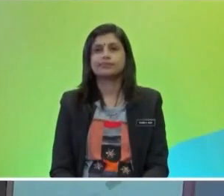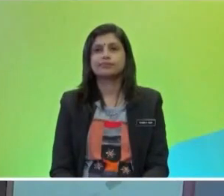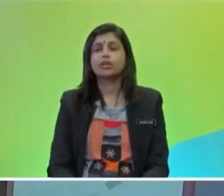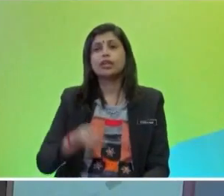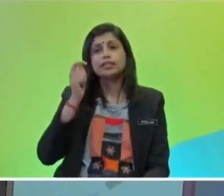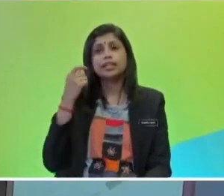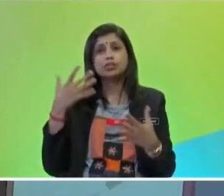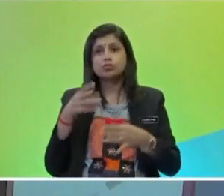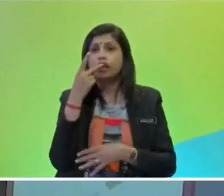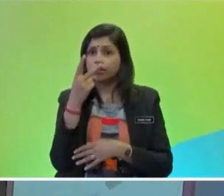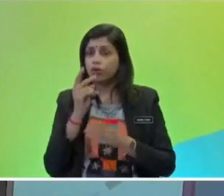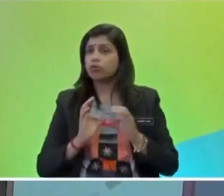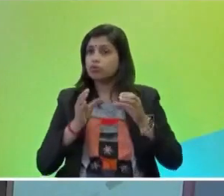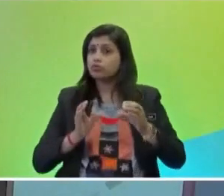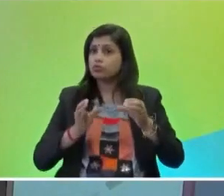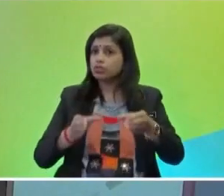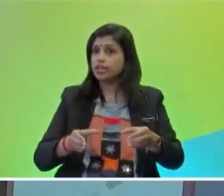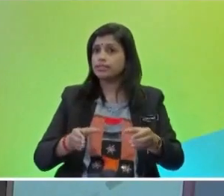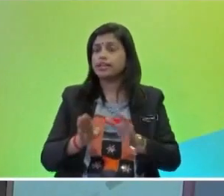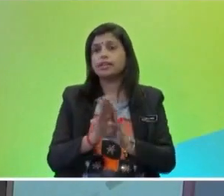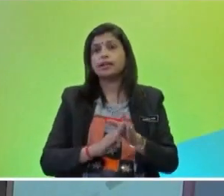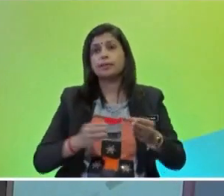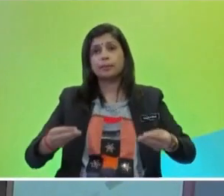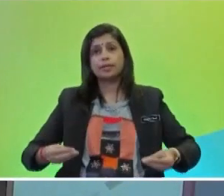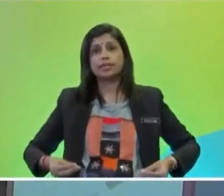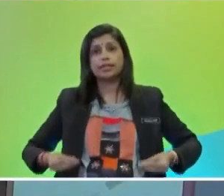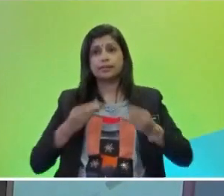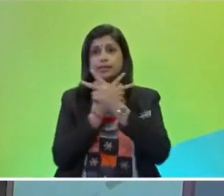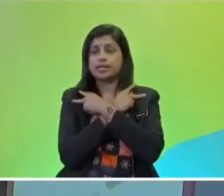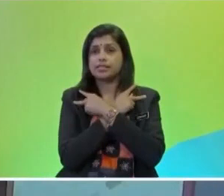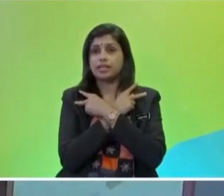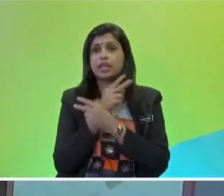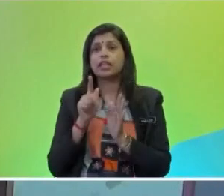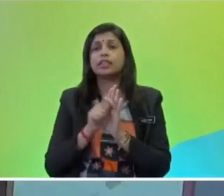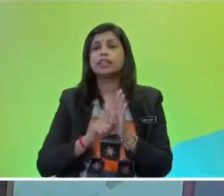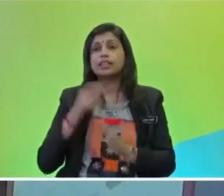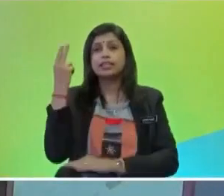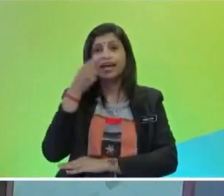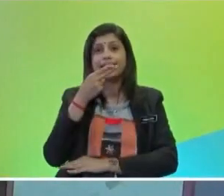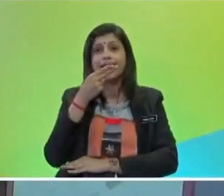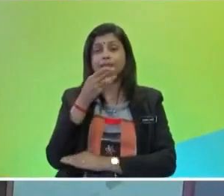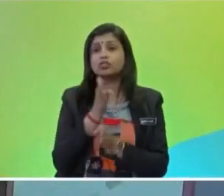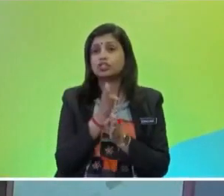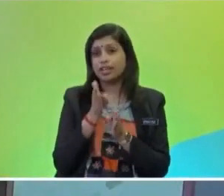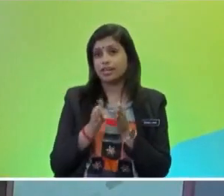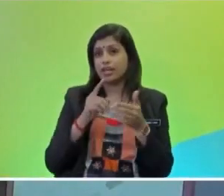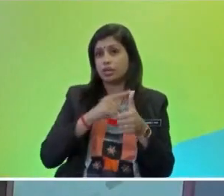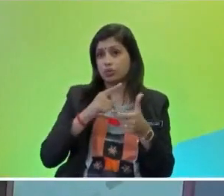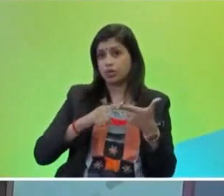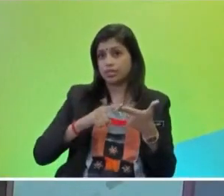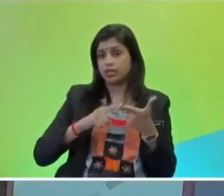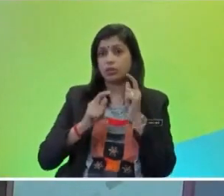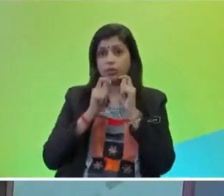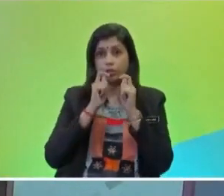tadi. Okey, cara-cara berterima kasih terhadap jiran. Okay. Dari segi dua tadi, yeah, pertuturan dan perlakuan. Ya. Yeah. Okey, baik. Okey.